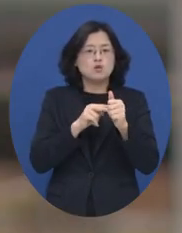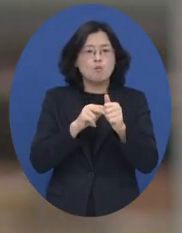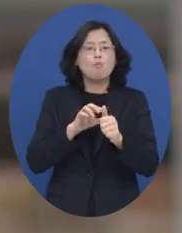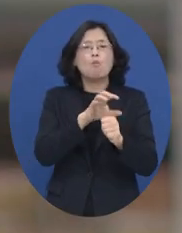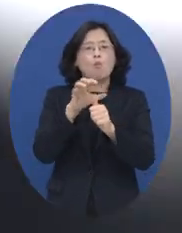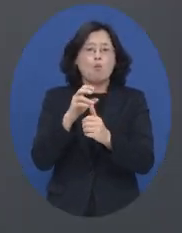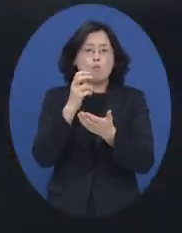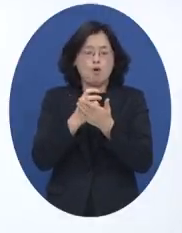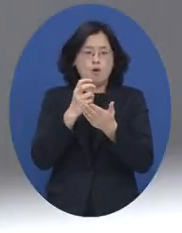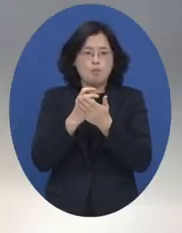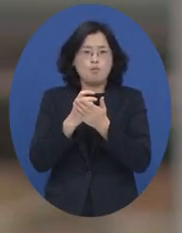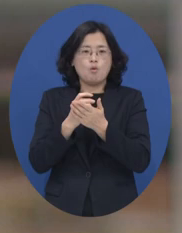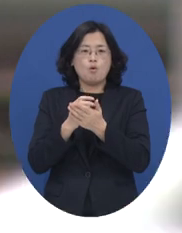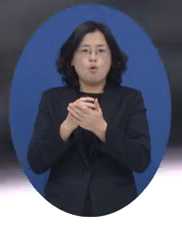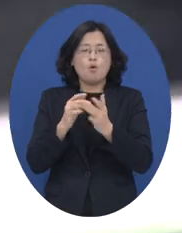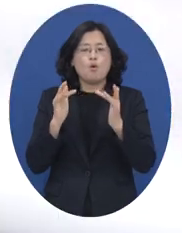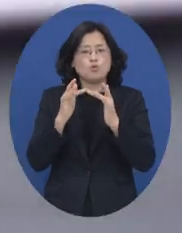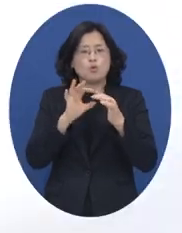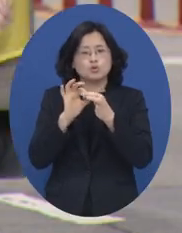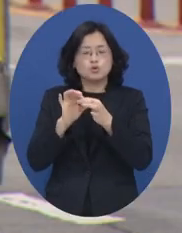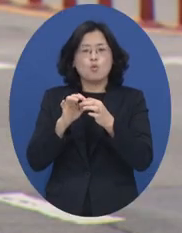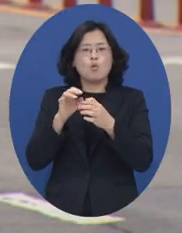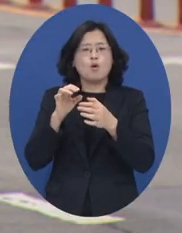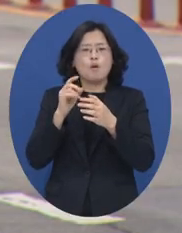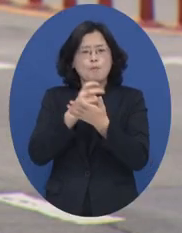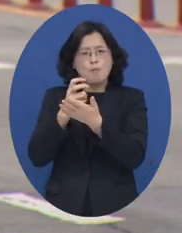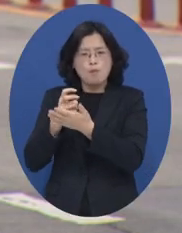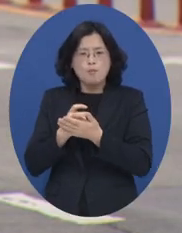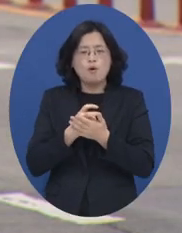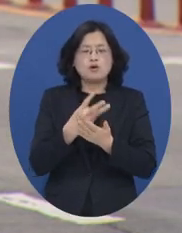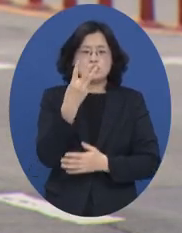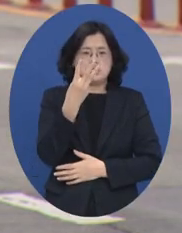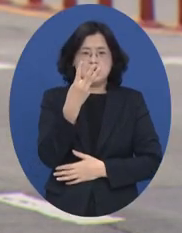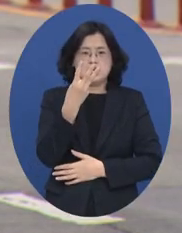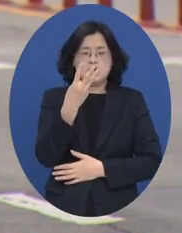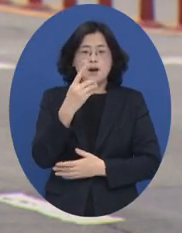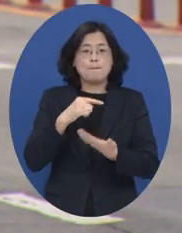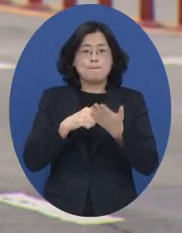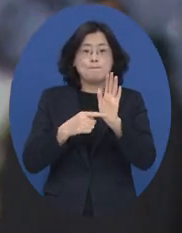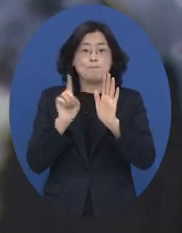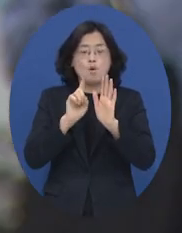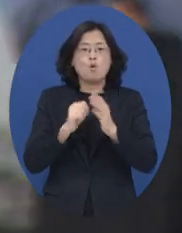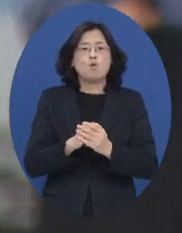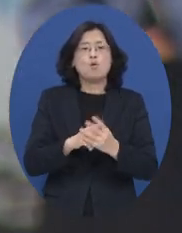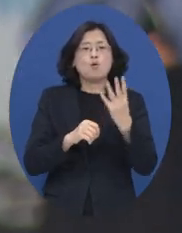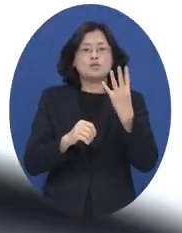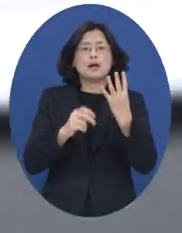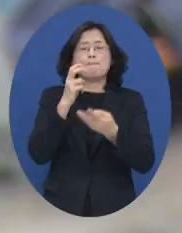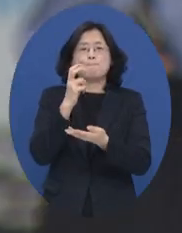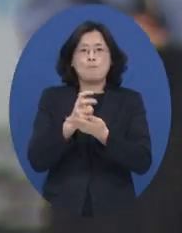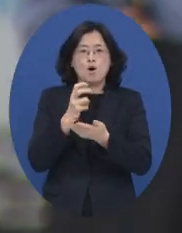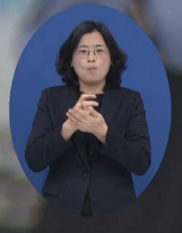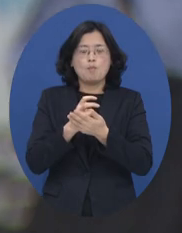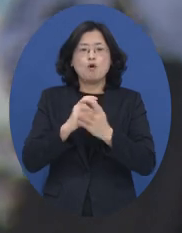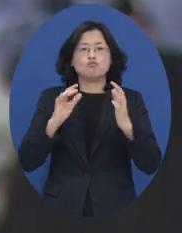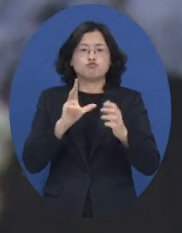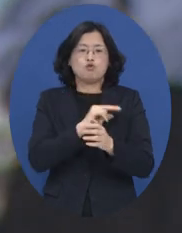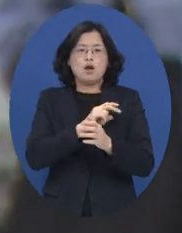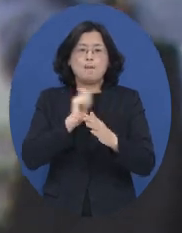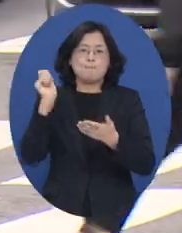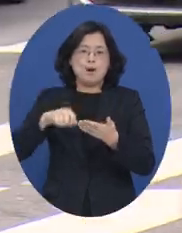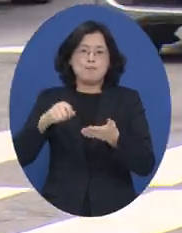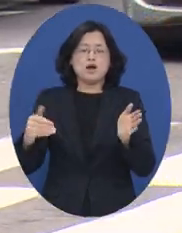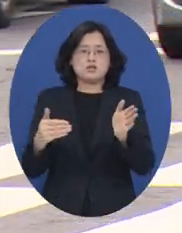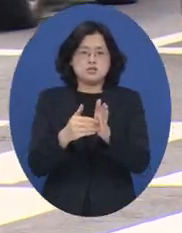개인정보보호법과 정보통신망법, 신용정보법 이렇게 세 가지를 일컫는 데이터 3법이 국회 문턱을 넘으며